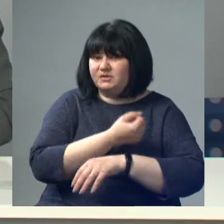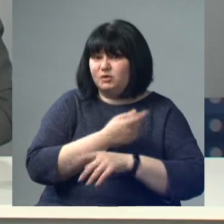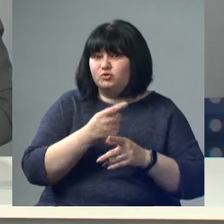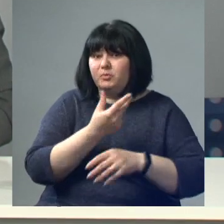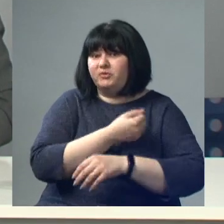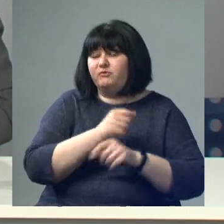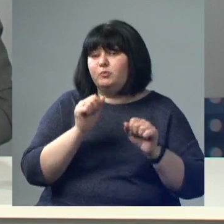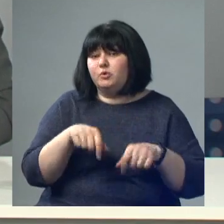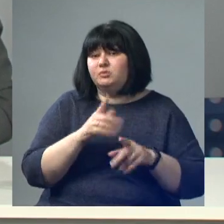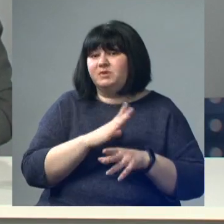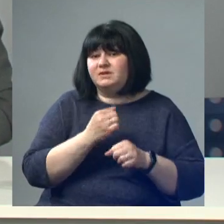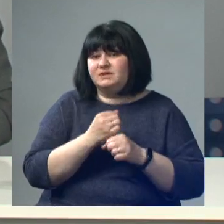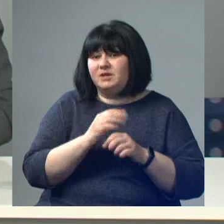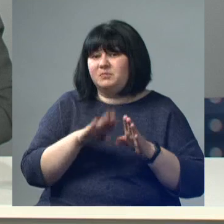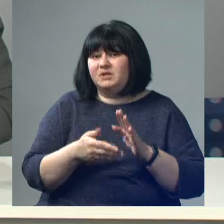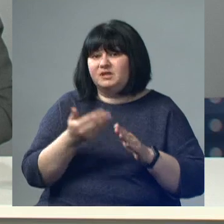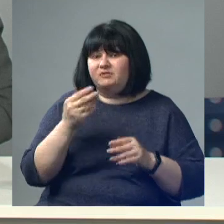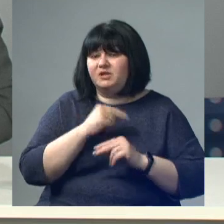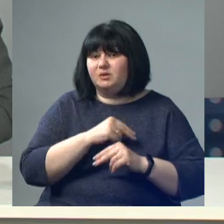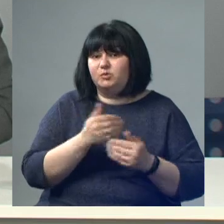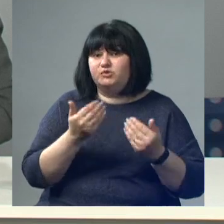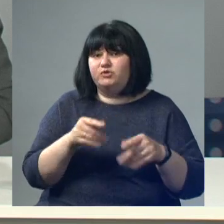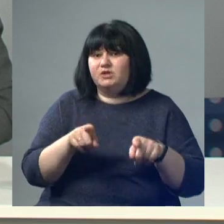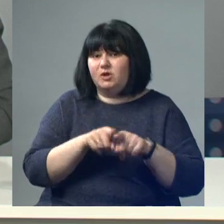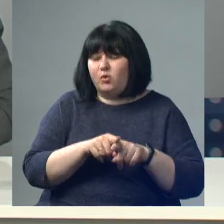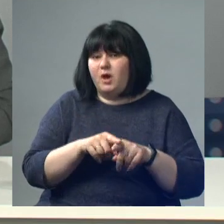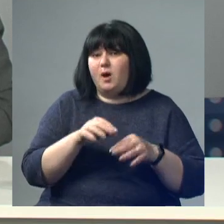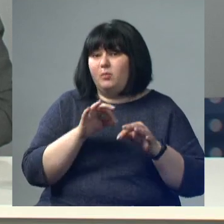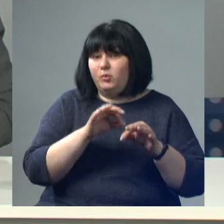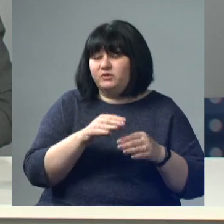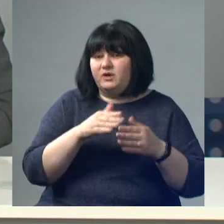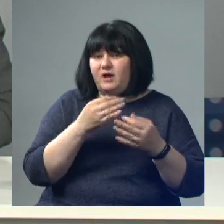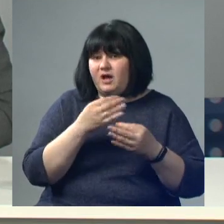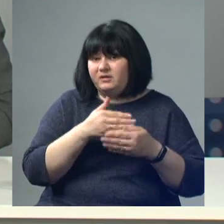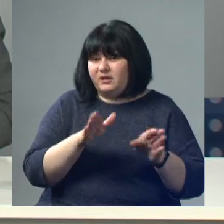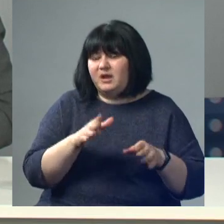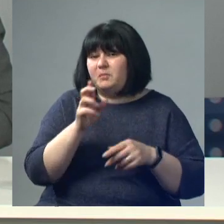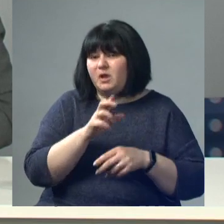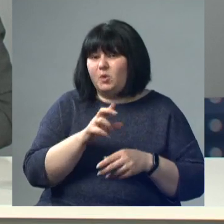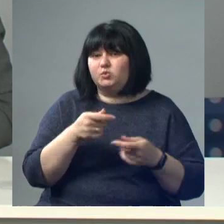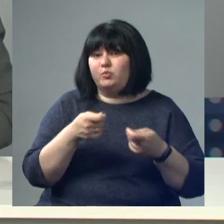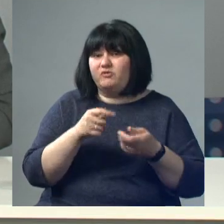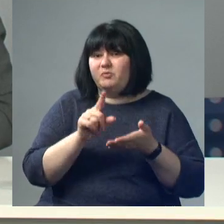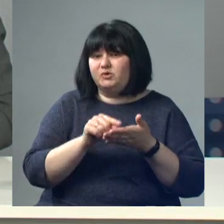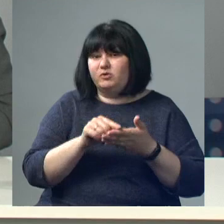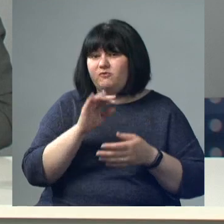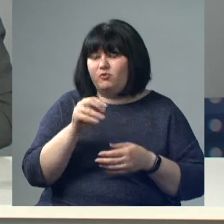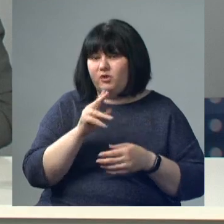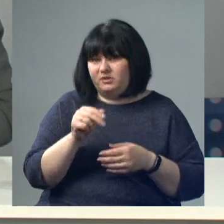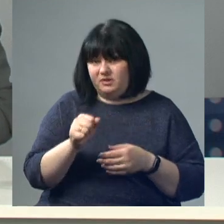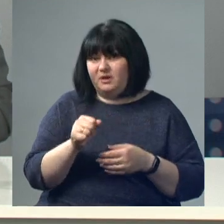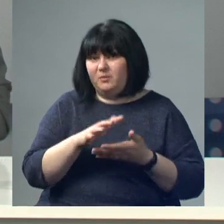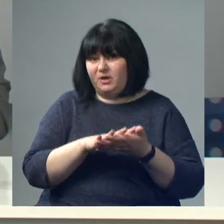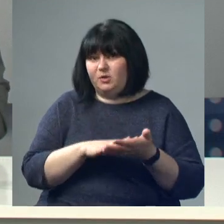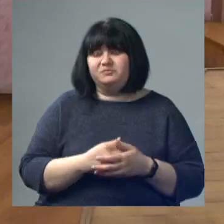было сделать без отрыва от работы сегодня такой мобильный пункт развернулся в долга русском управление пенсионного фонда илья литвинко он